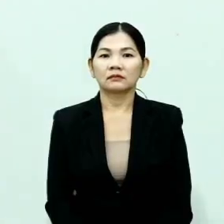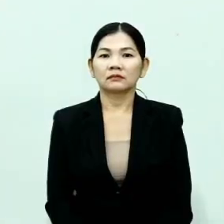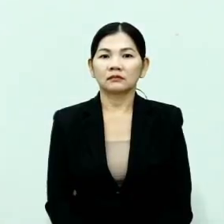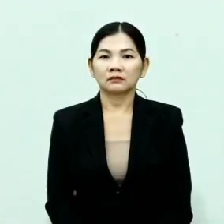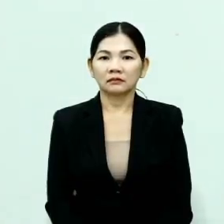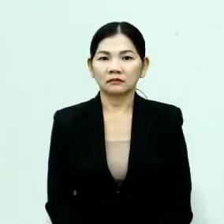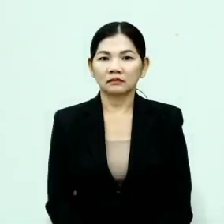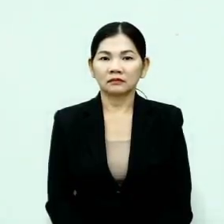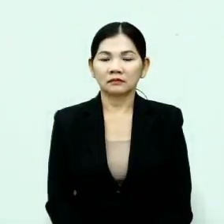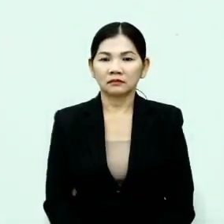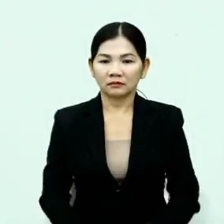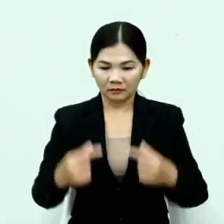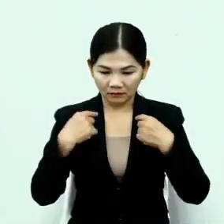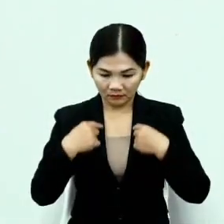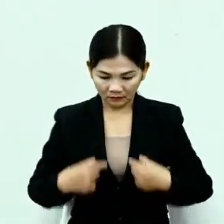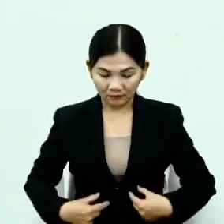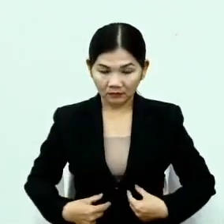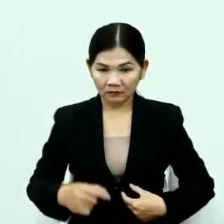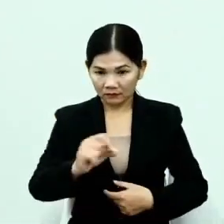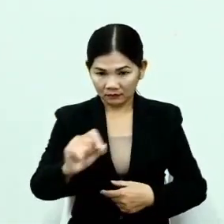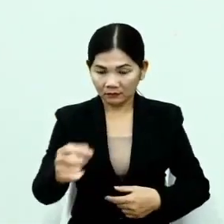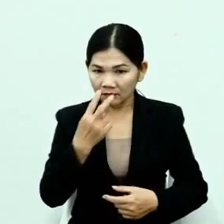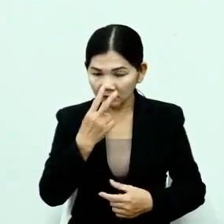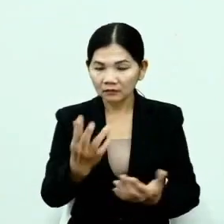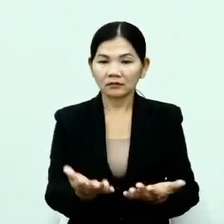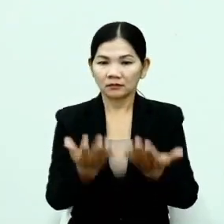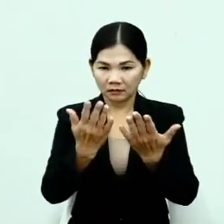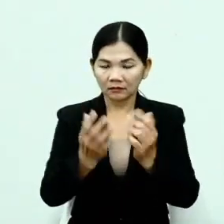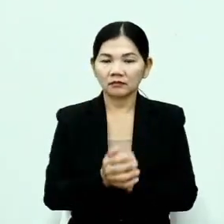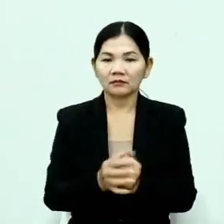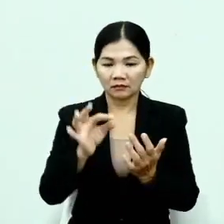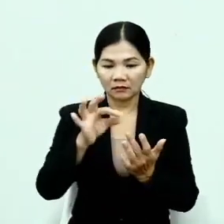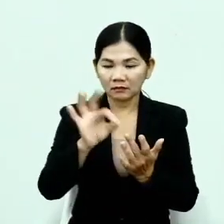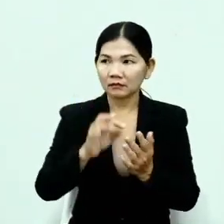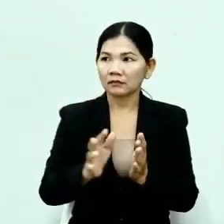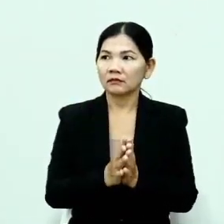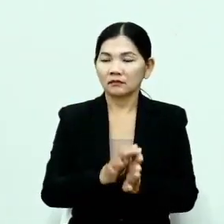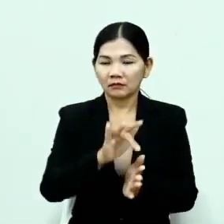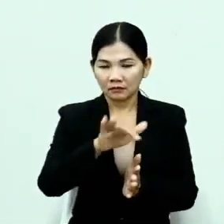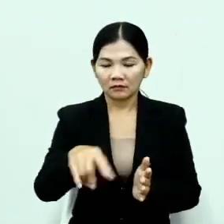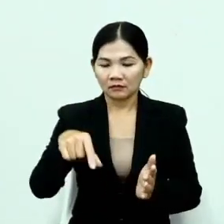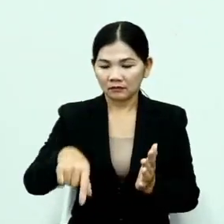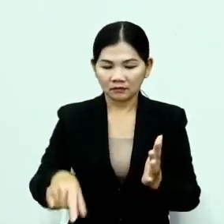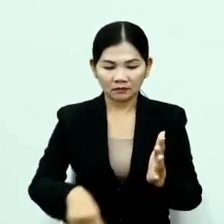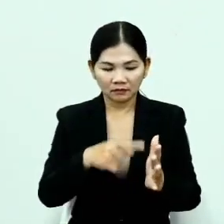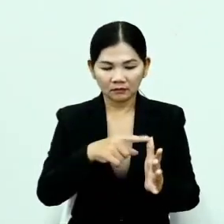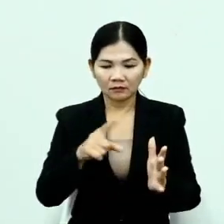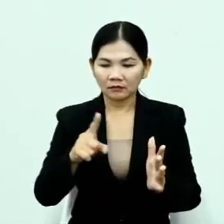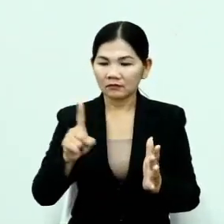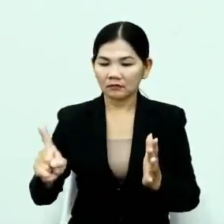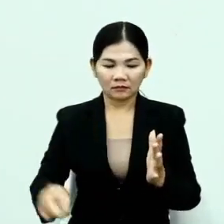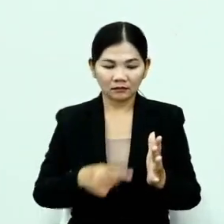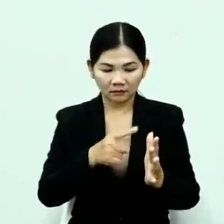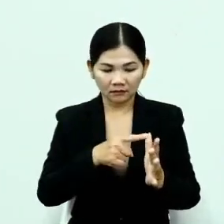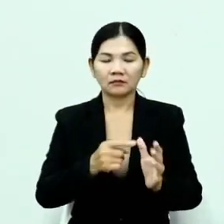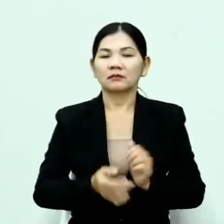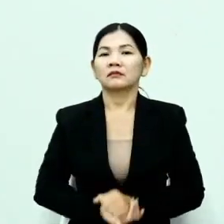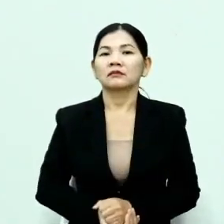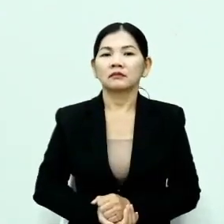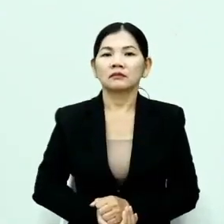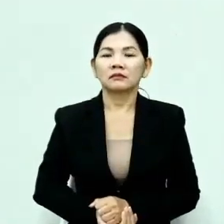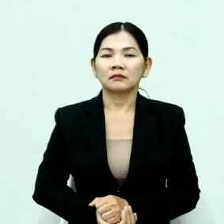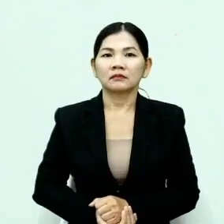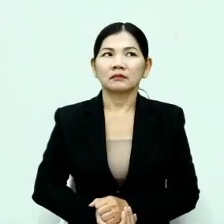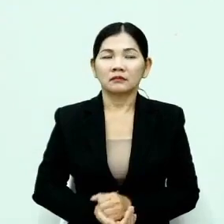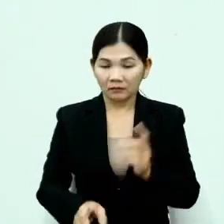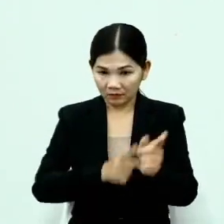ចាកាផាត្រឹមត្រូវឯងកូនកូនទៀងទាត់មើលចាគឺមានអក្សរកស្រៈអានិងផស្រៈស្រៈអា